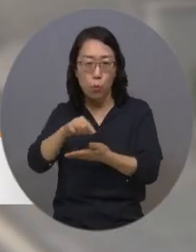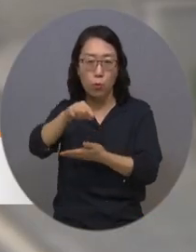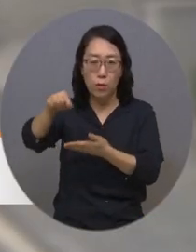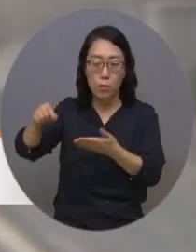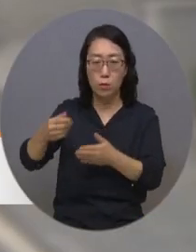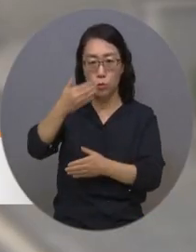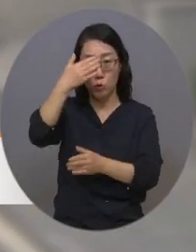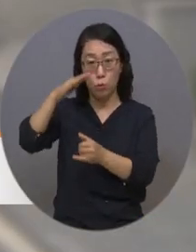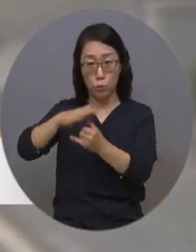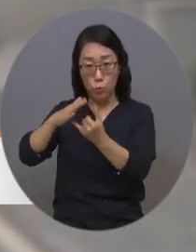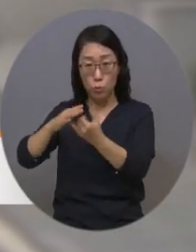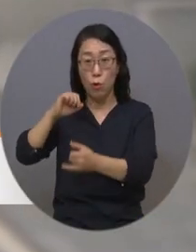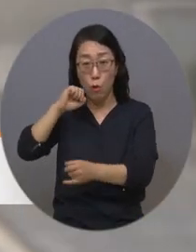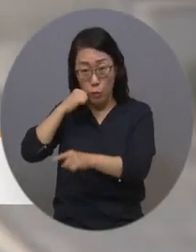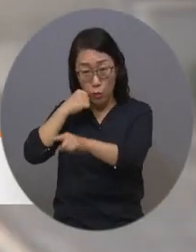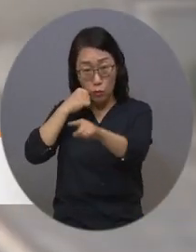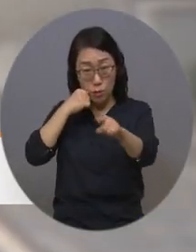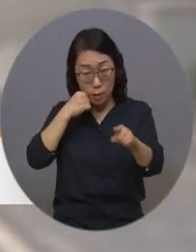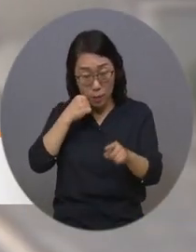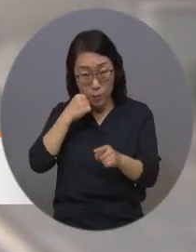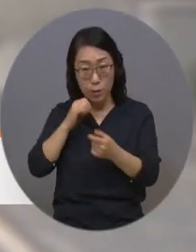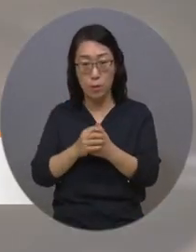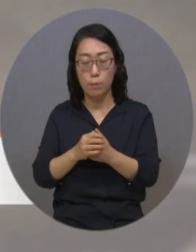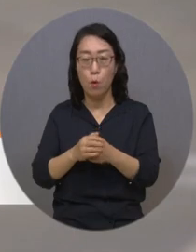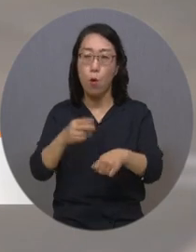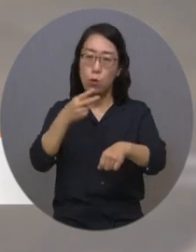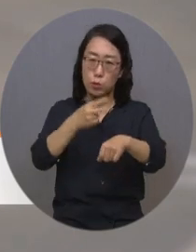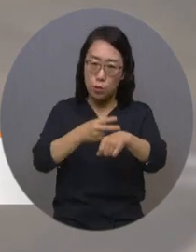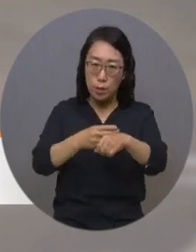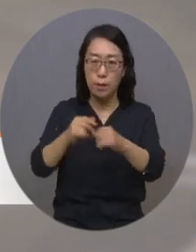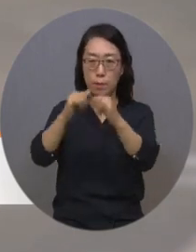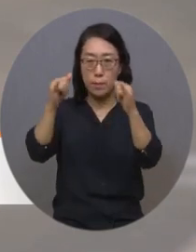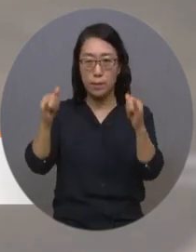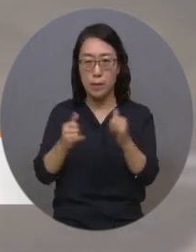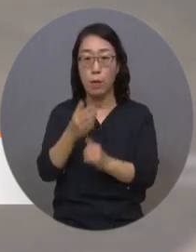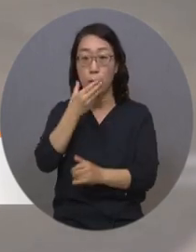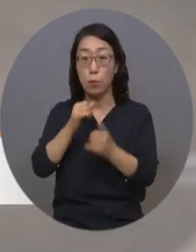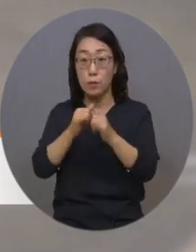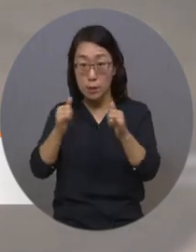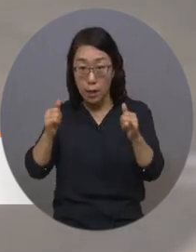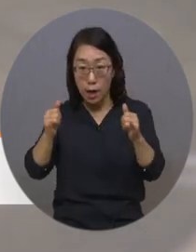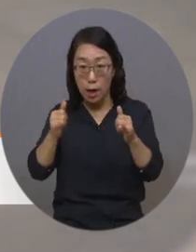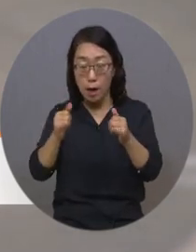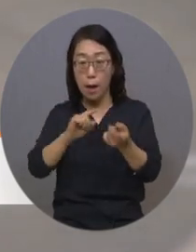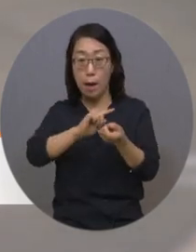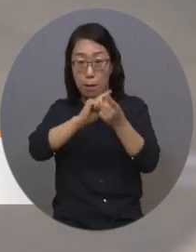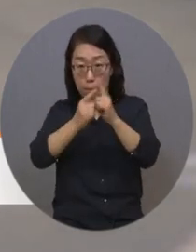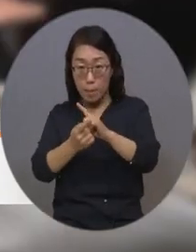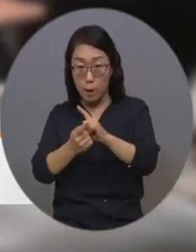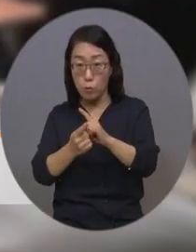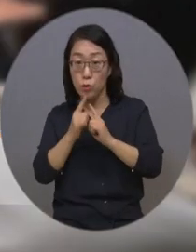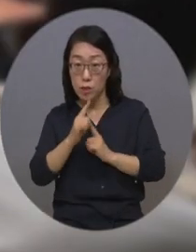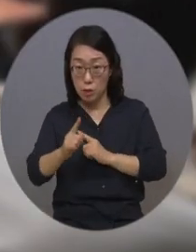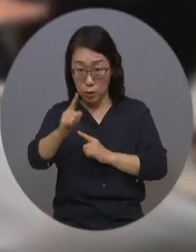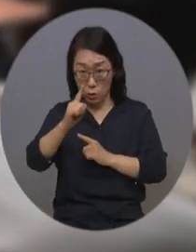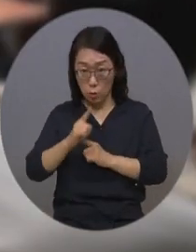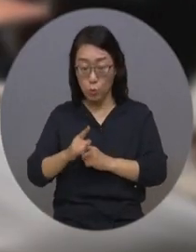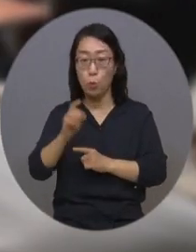보호하기 위해 법정대리인 왜 교사나 사회복지사 신청도 접수 처리할 방침입니다